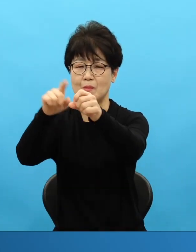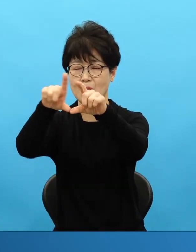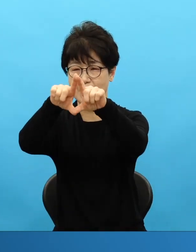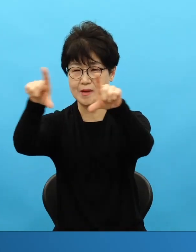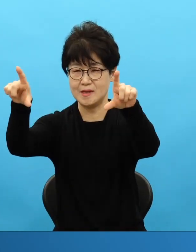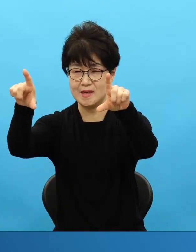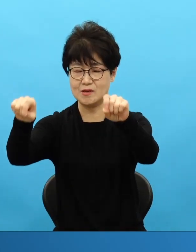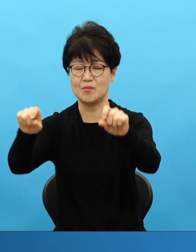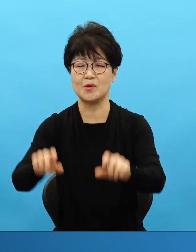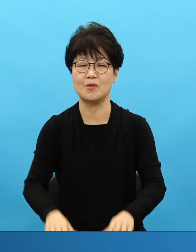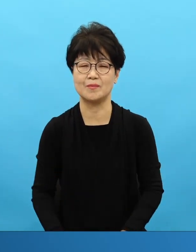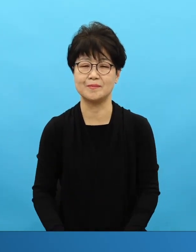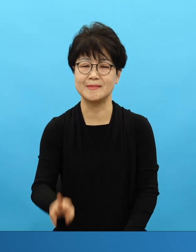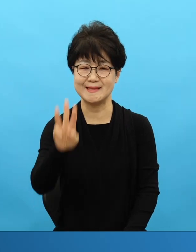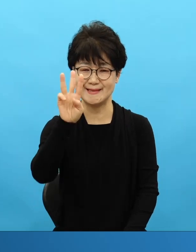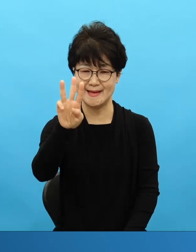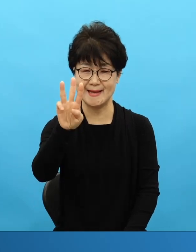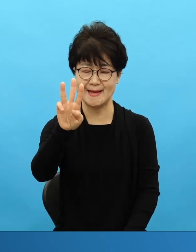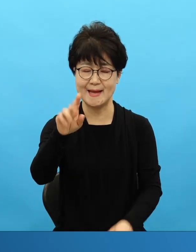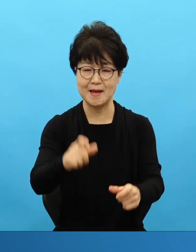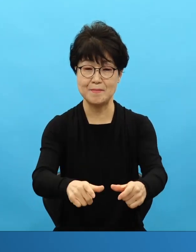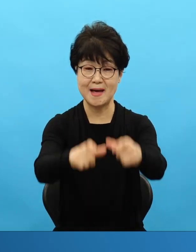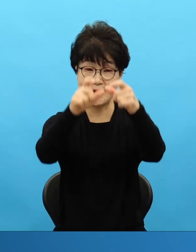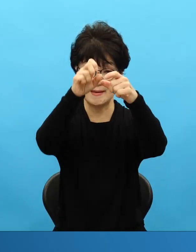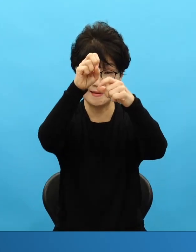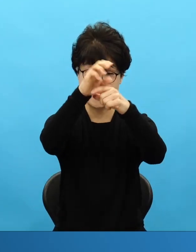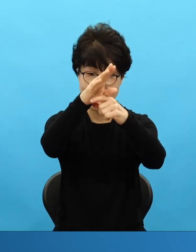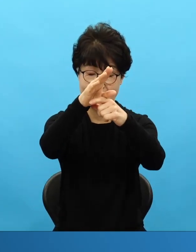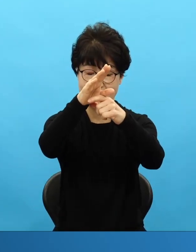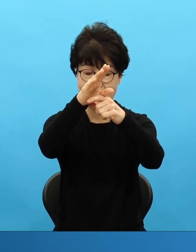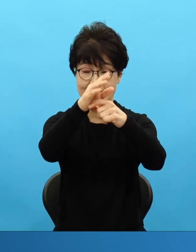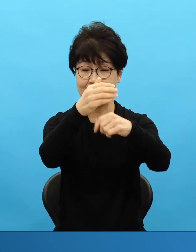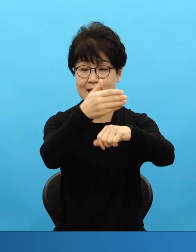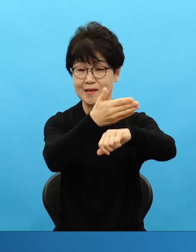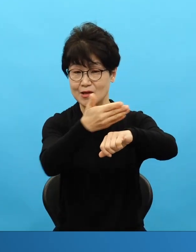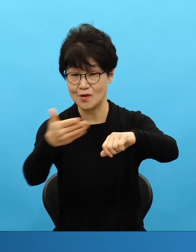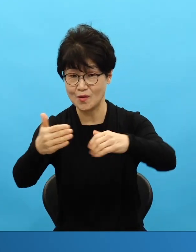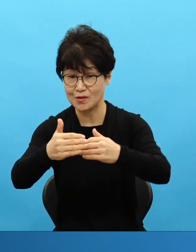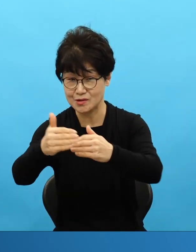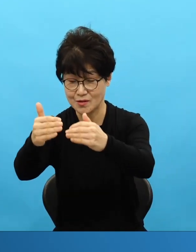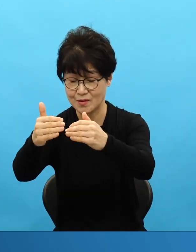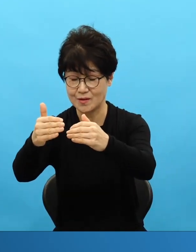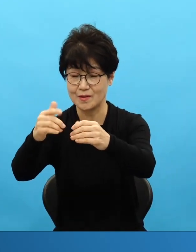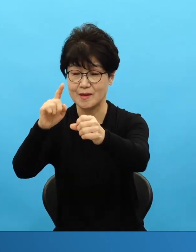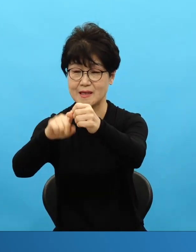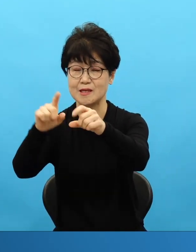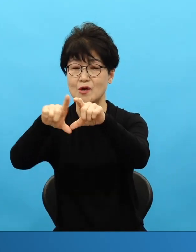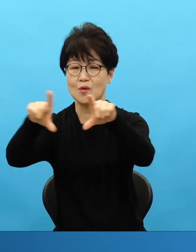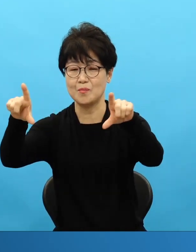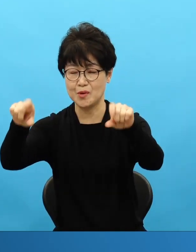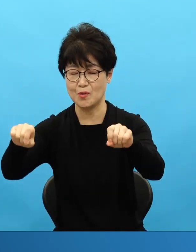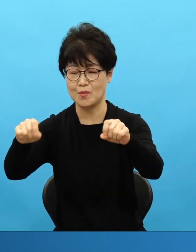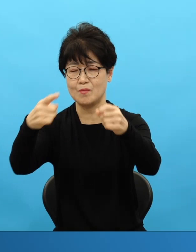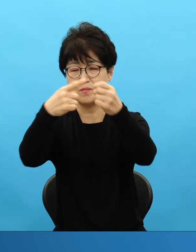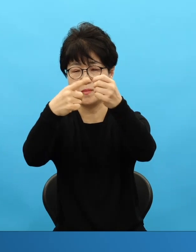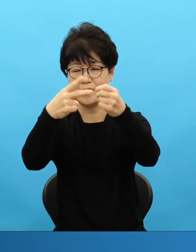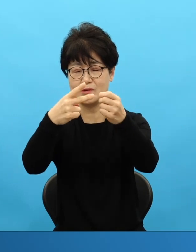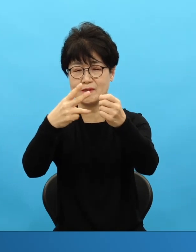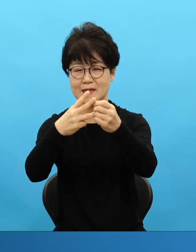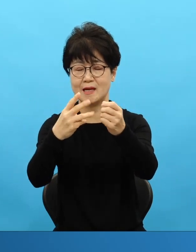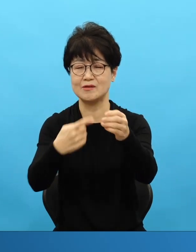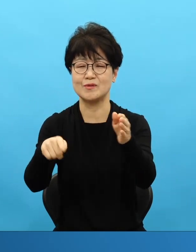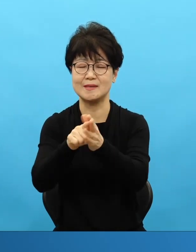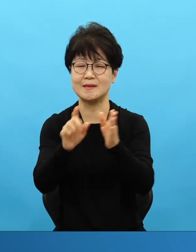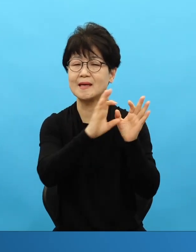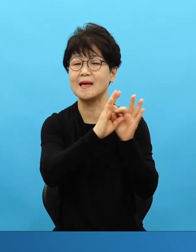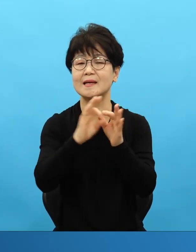prayer. 예수님이 직접 설명하셨어요. Jesus explained this himself. 그리고 우리 이 기도를 계속하는 겁니다. 그렇죠? And this is the prayer